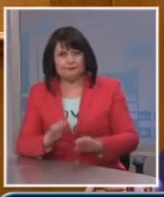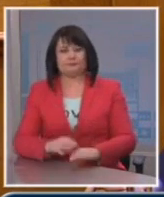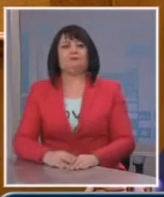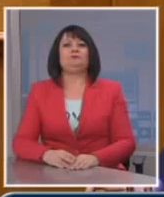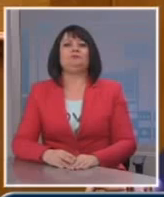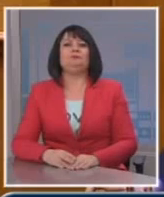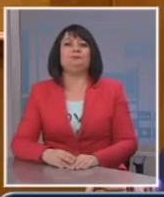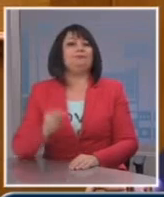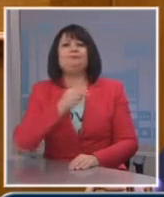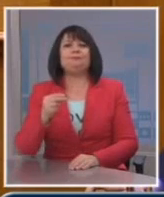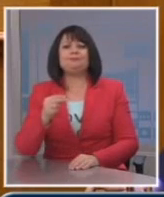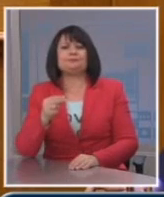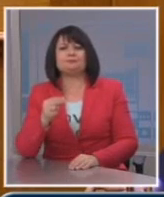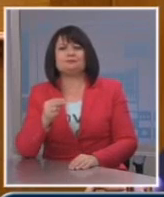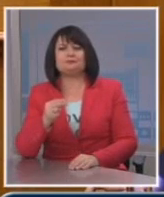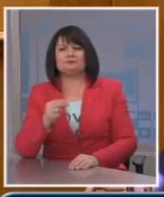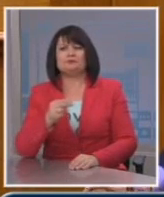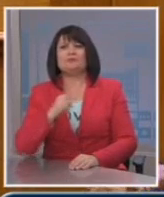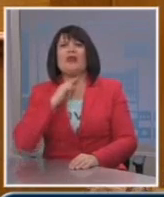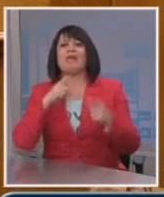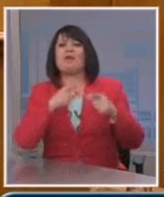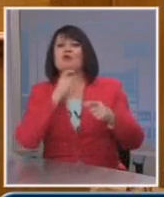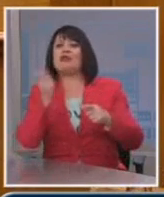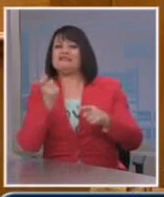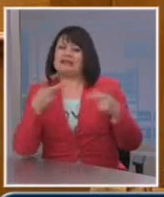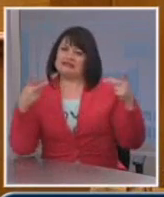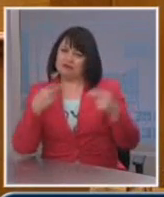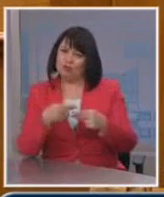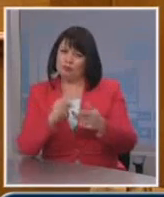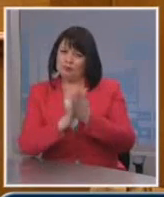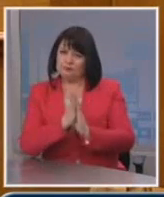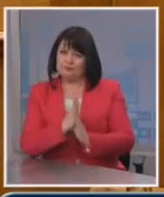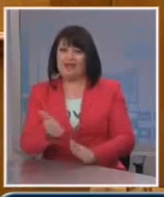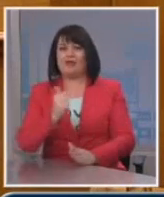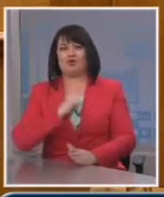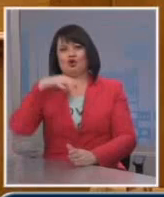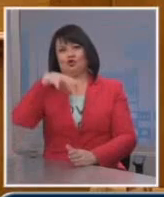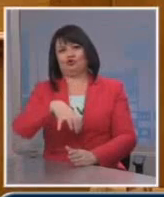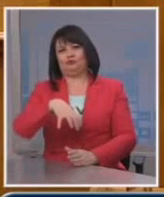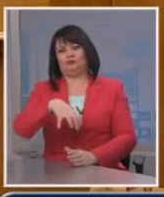περικοπή πλήρως των επικουρικών συντάξεων, ο ιδιωτικός πυλώνας.